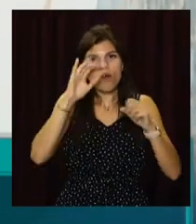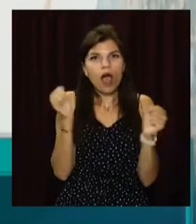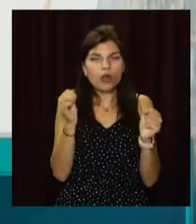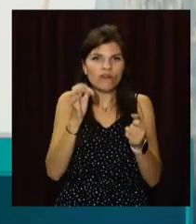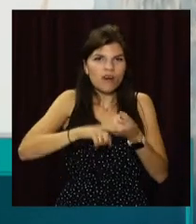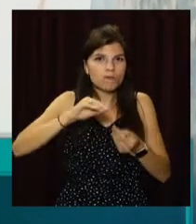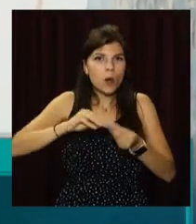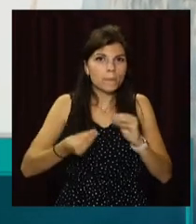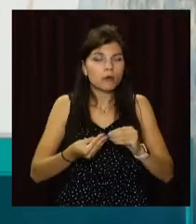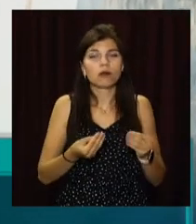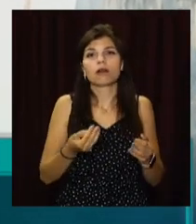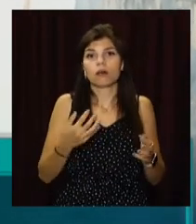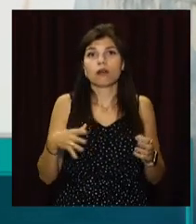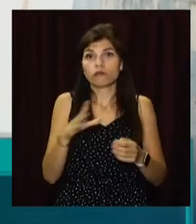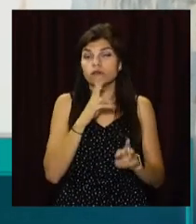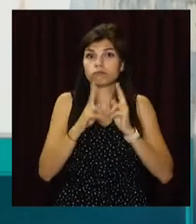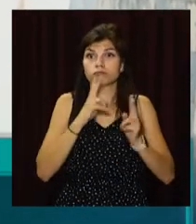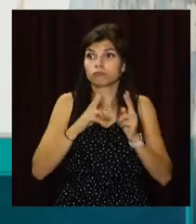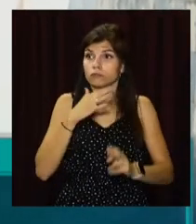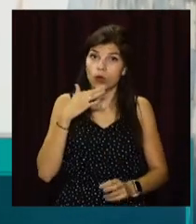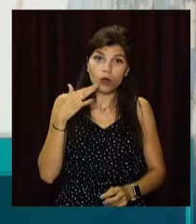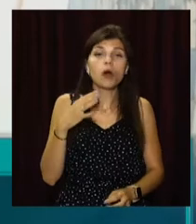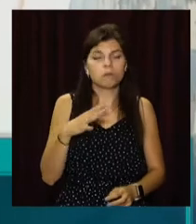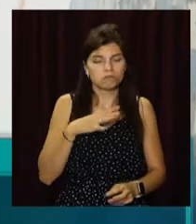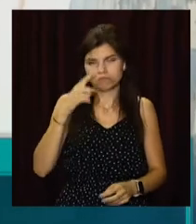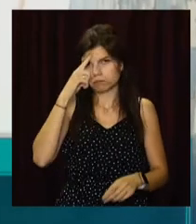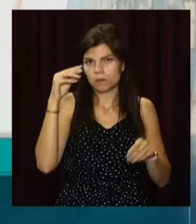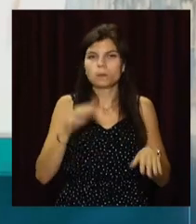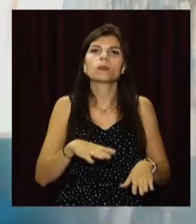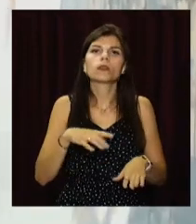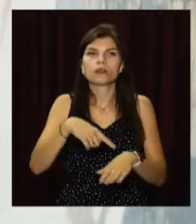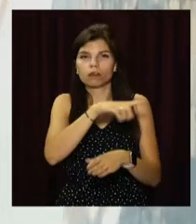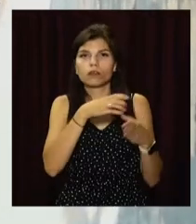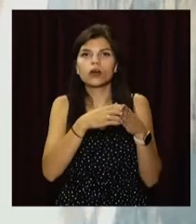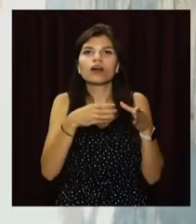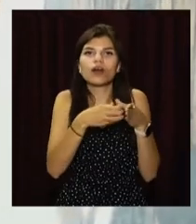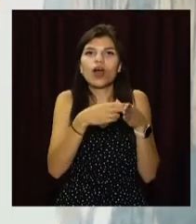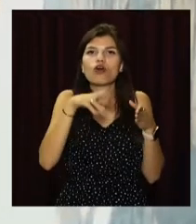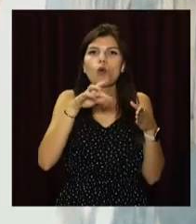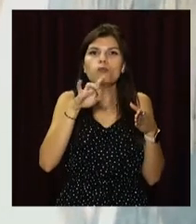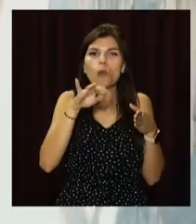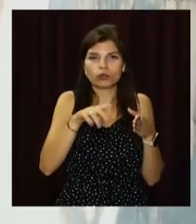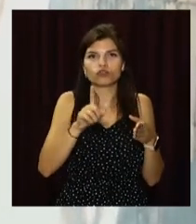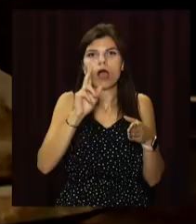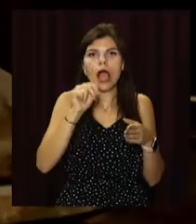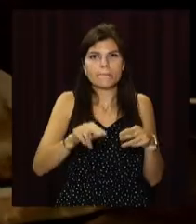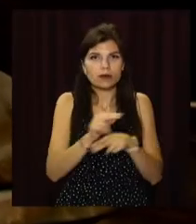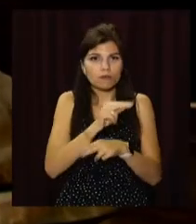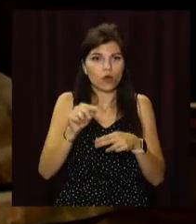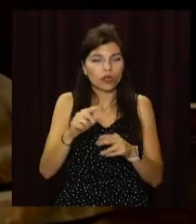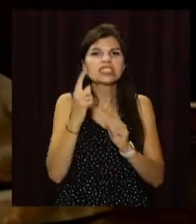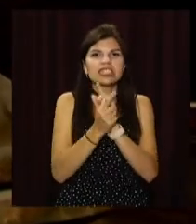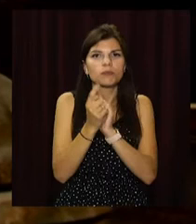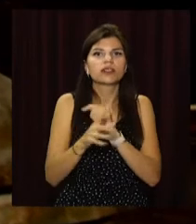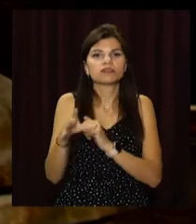водоснабженню. По всей этой массе заявок было принято решение коммунальным предприятием «Добробут» провести капитально-восстановительный ремонт по замене